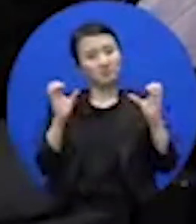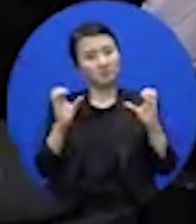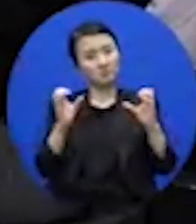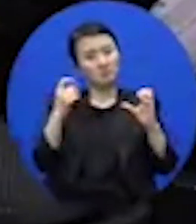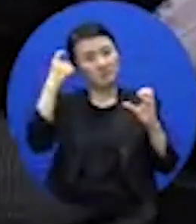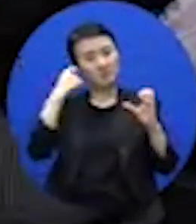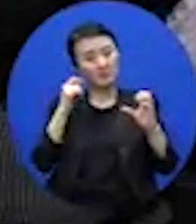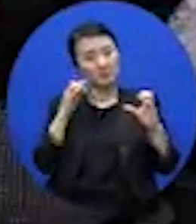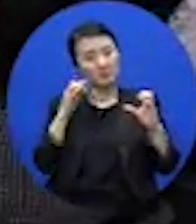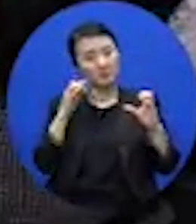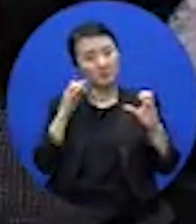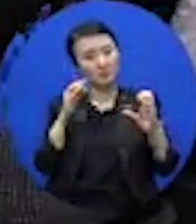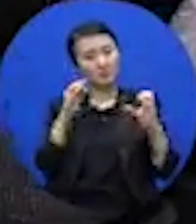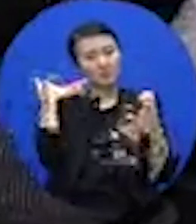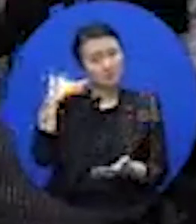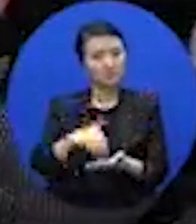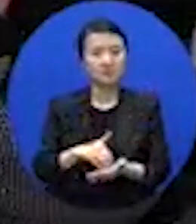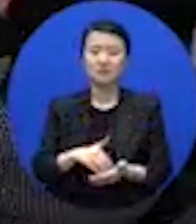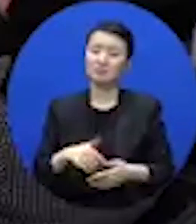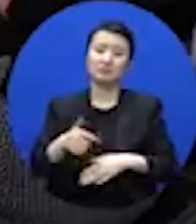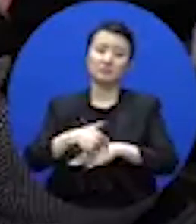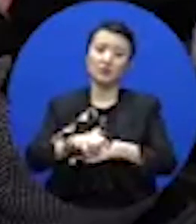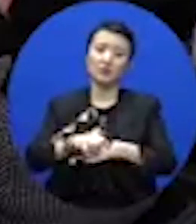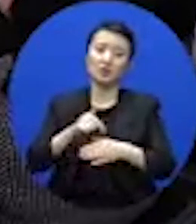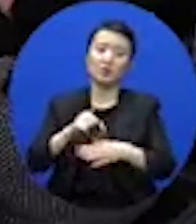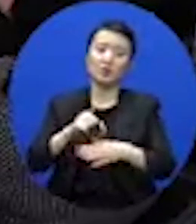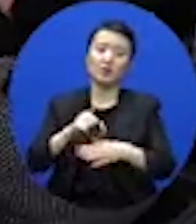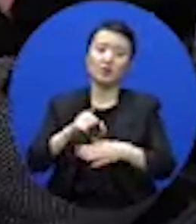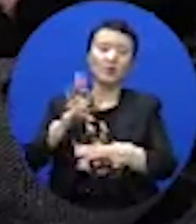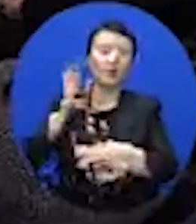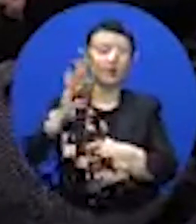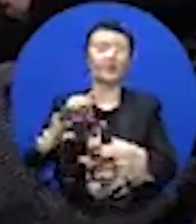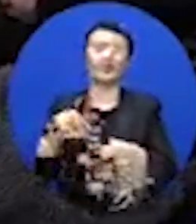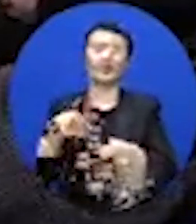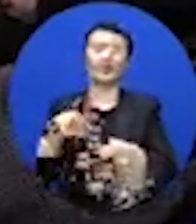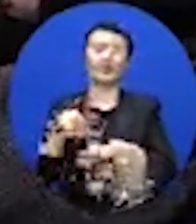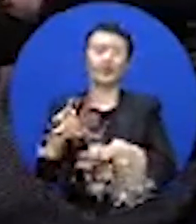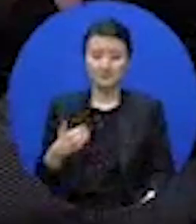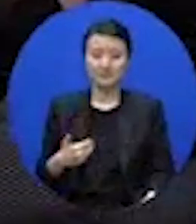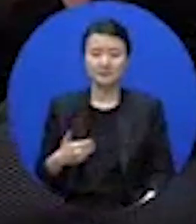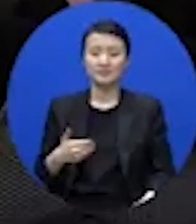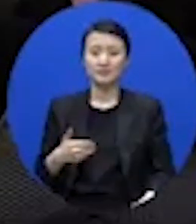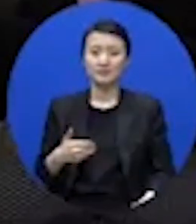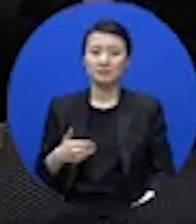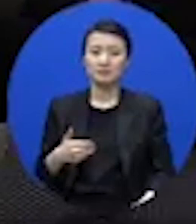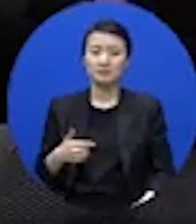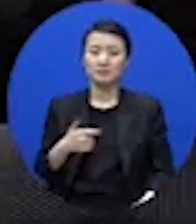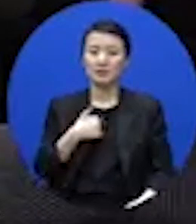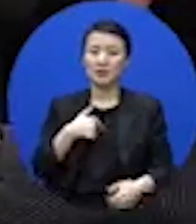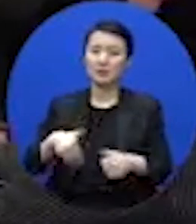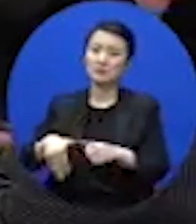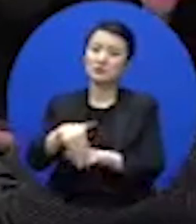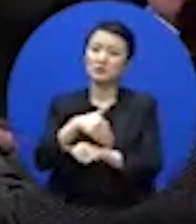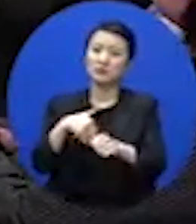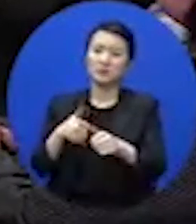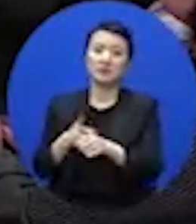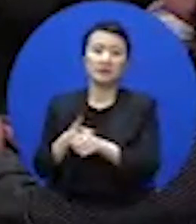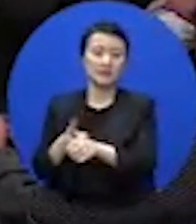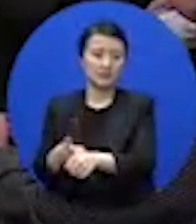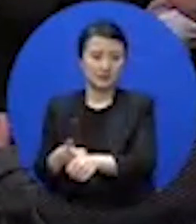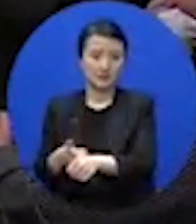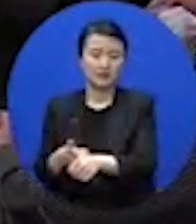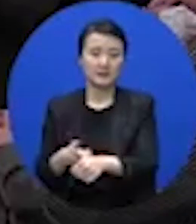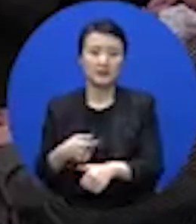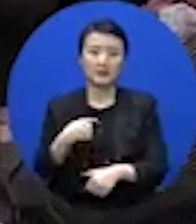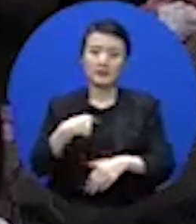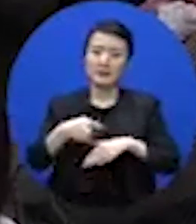붙어가네? 이거는 모르겠다. 내 마음 나는 몰라요. 어떤 환경에 내가 봉착했을 때 어떻게